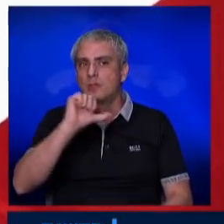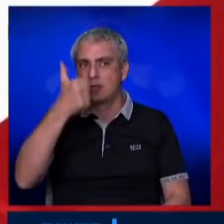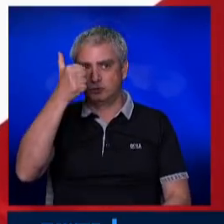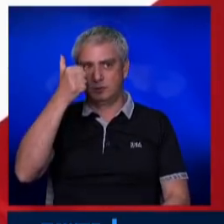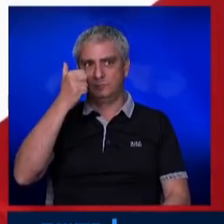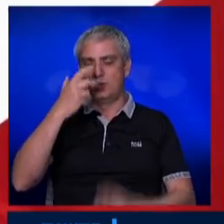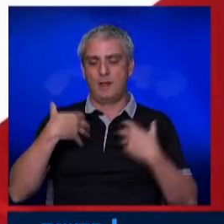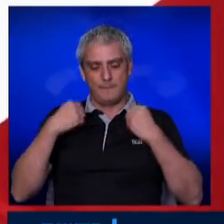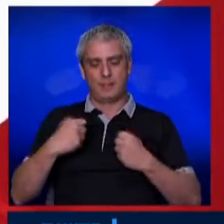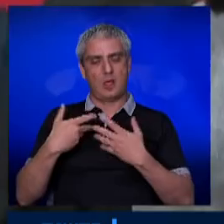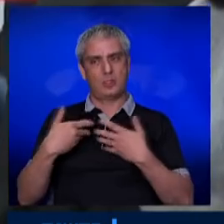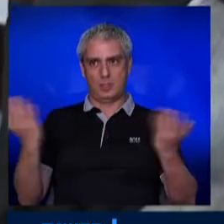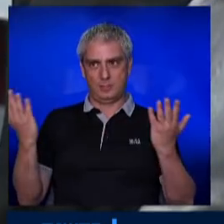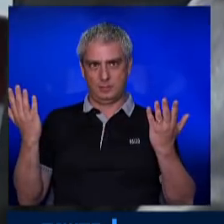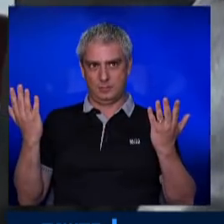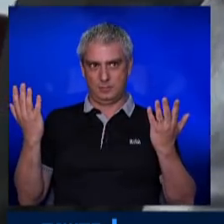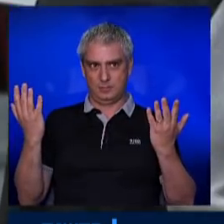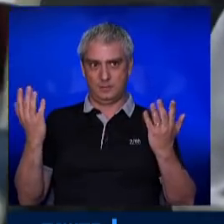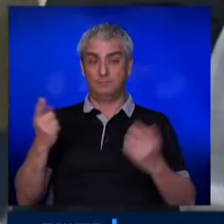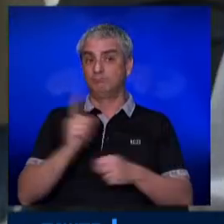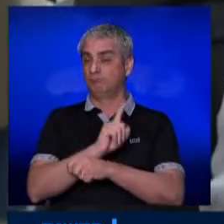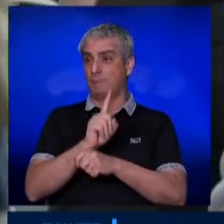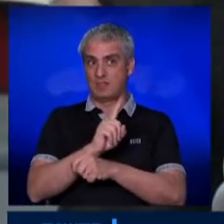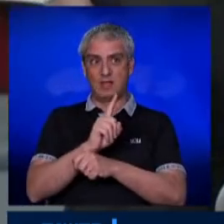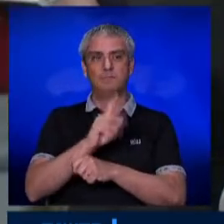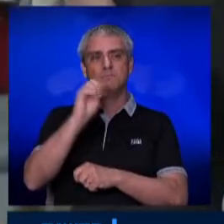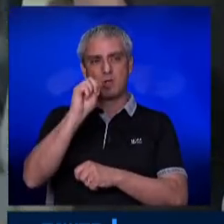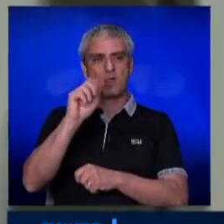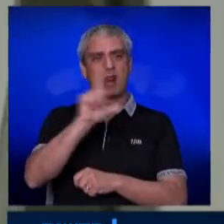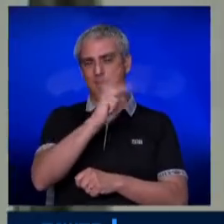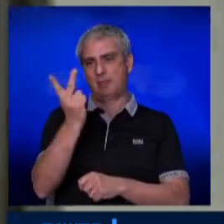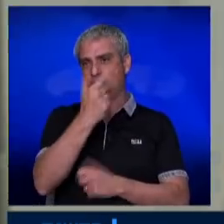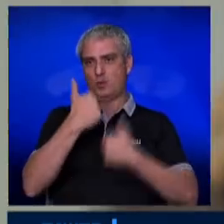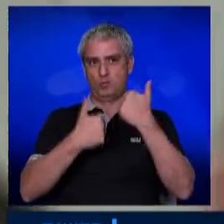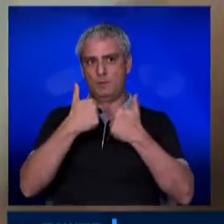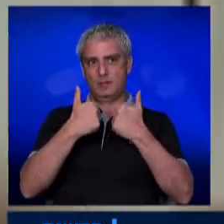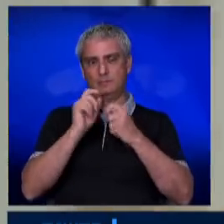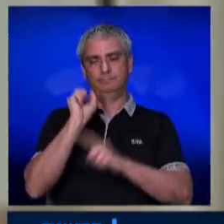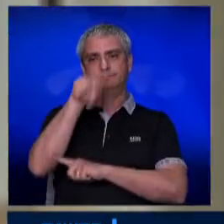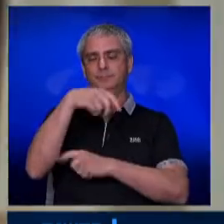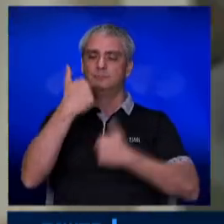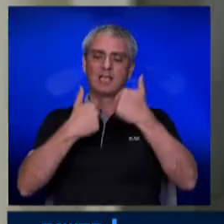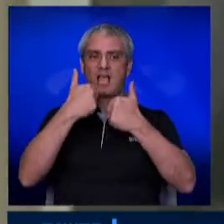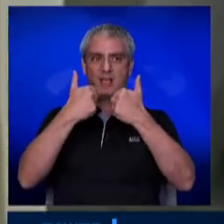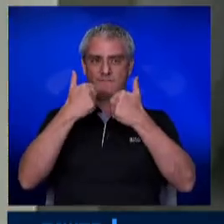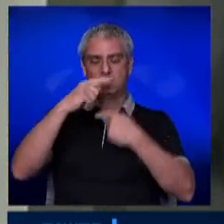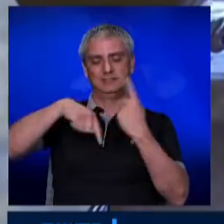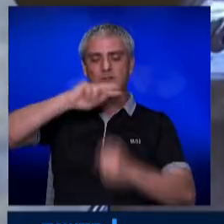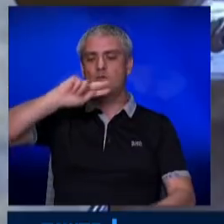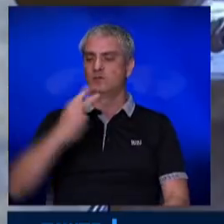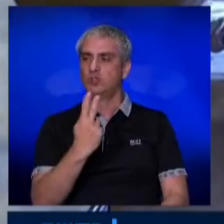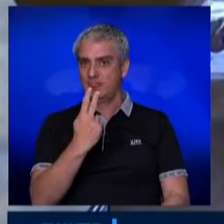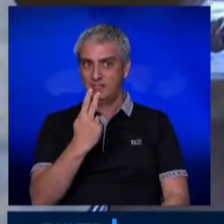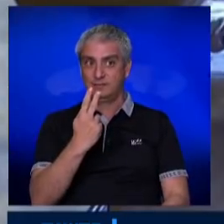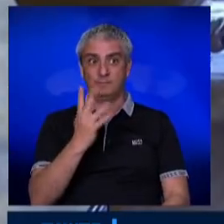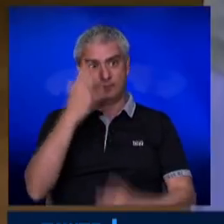victimes de l'insécurité. לפי שעה נראה כי מקרון ולפן הם המועמדים שיעפילו לקרב צמוד במיוחד בסיבוב השני. עם